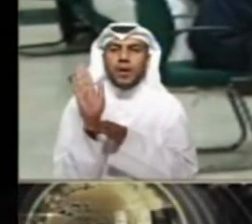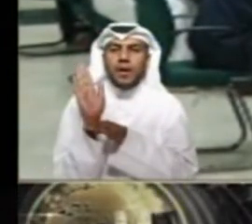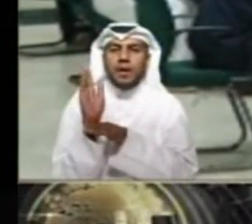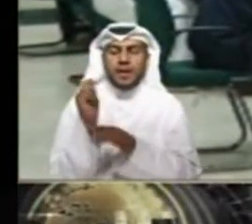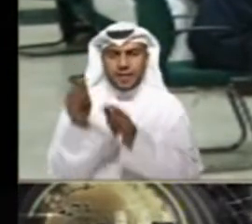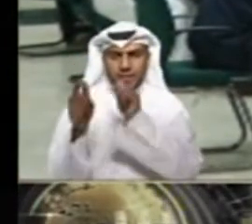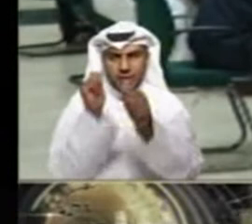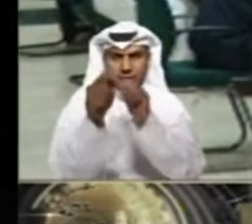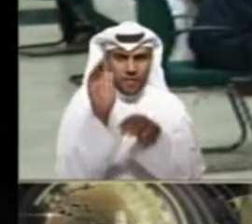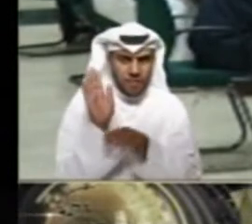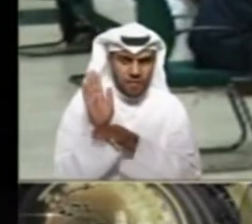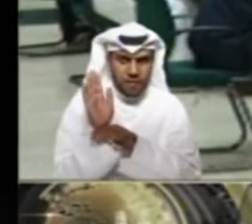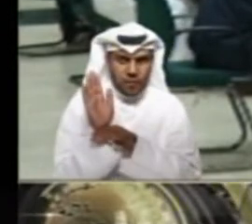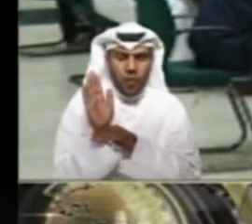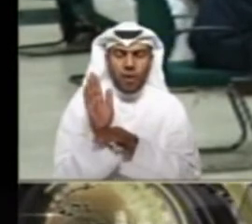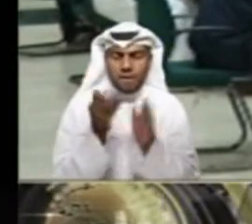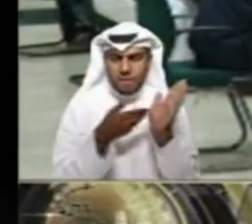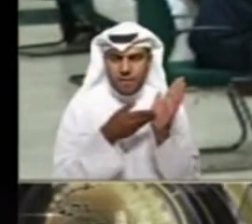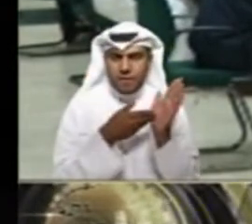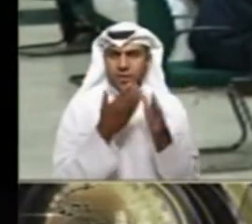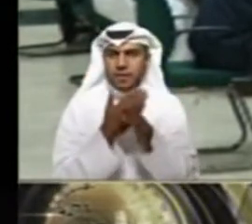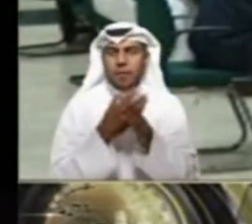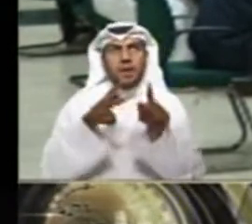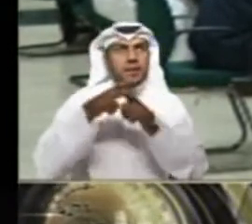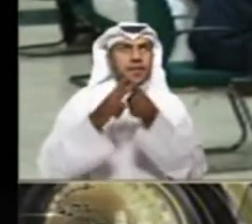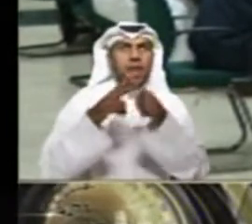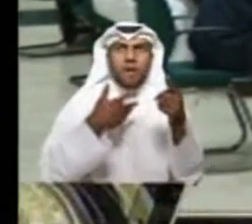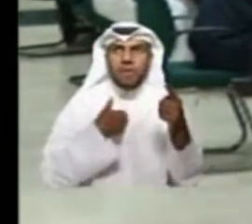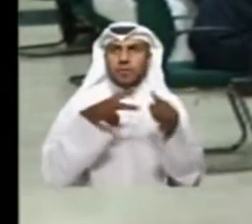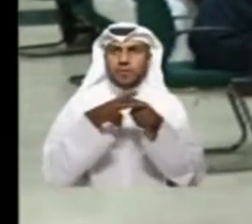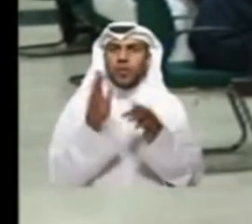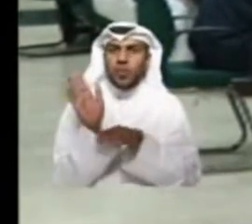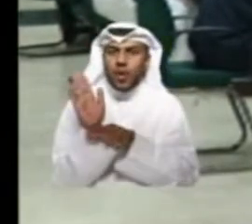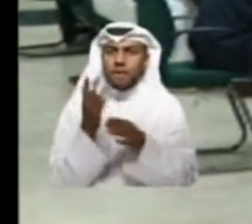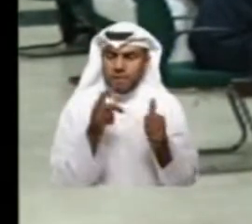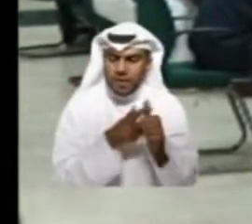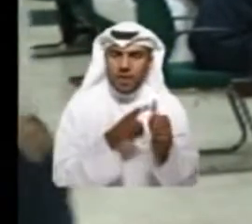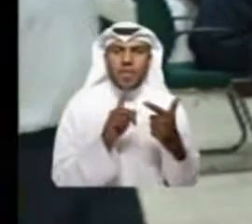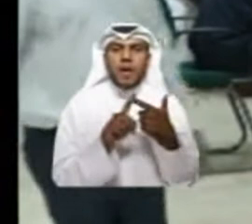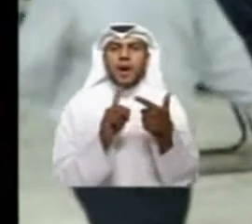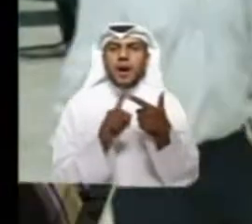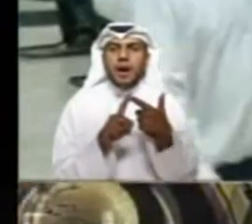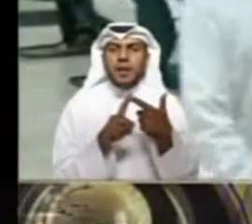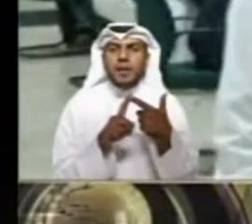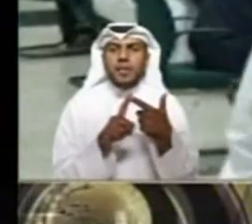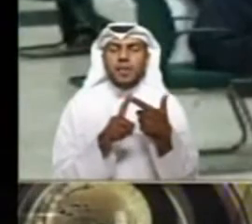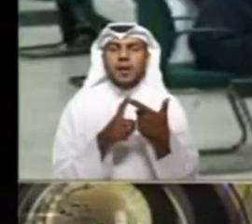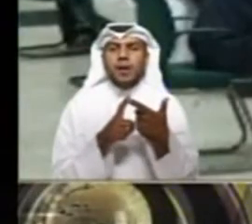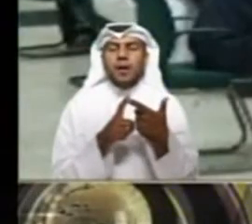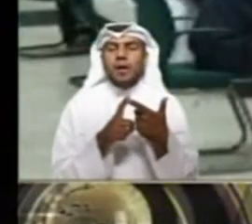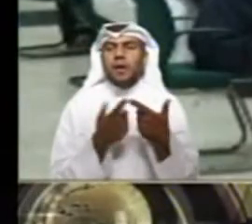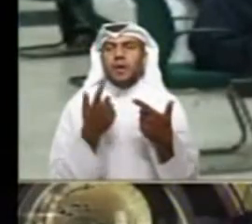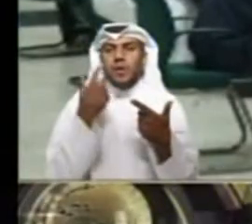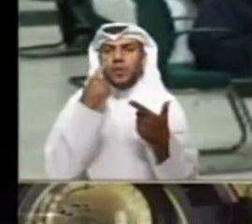تتحصل لدي المتضرر نتيجة لإصلاح هذا الضرر، أو تقدير الضرر من خلال